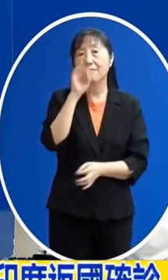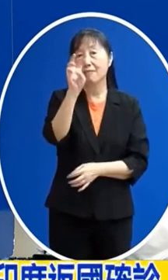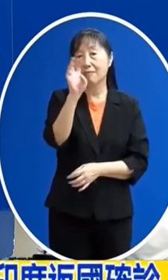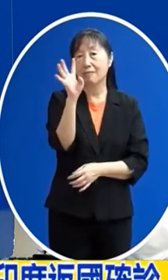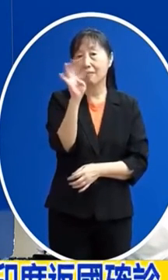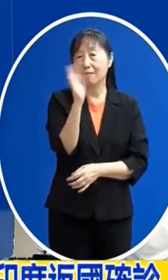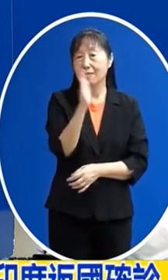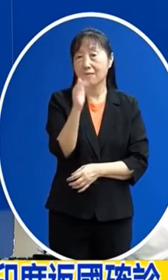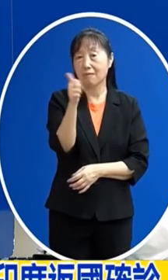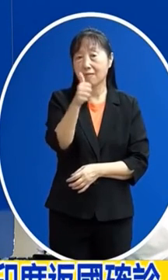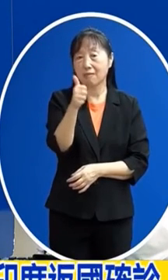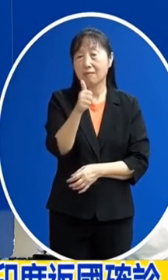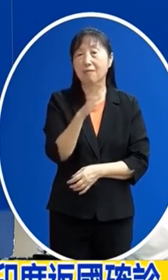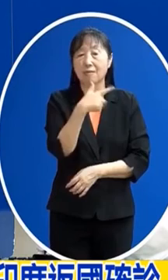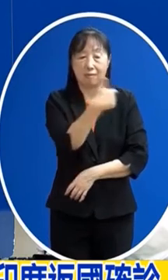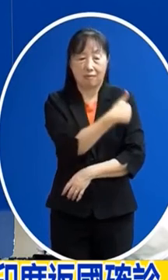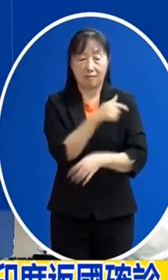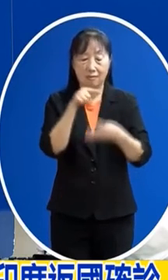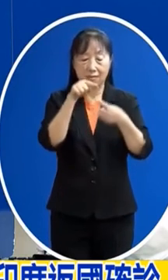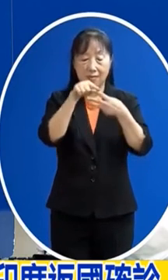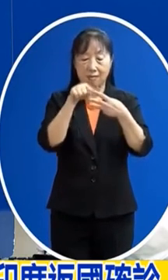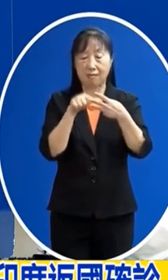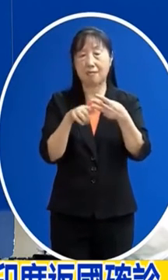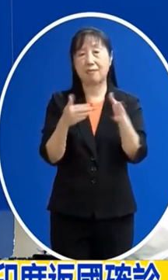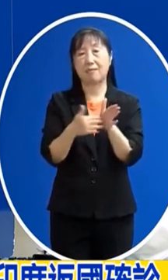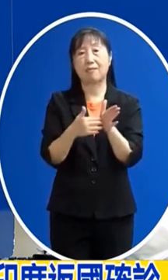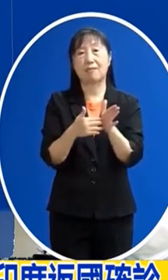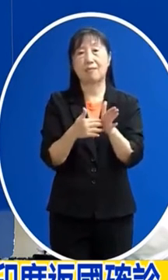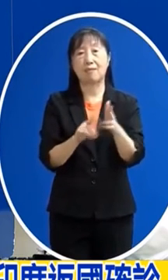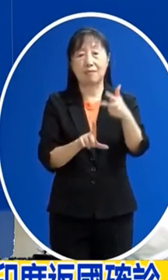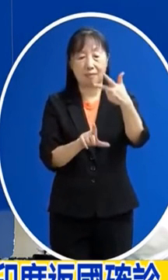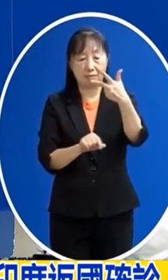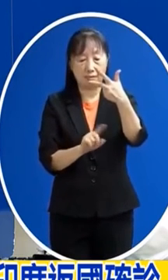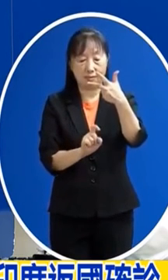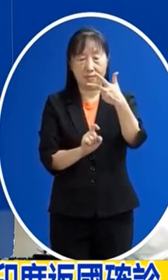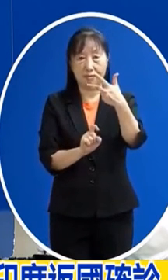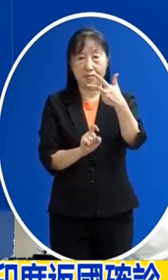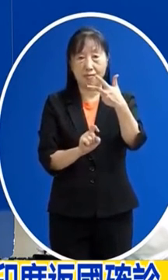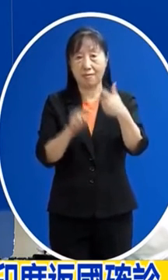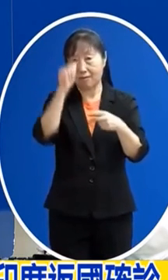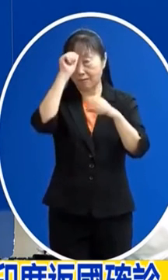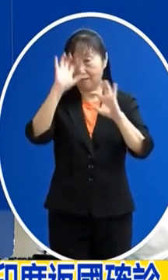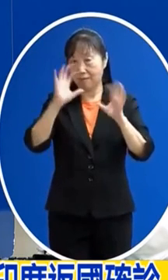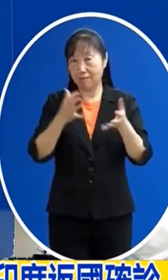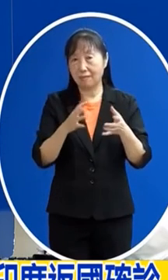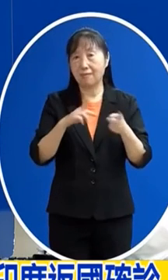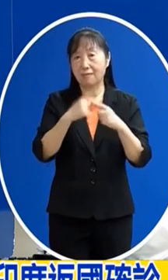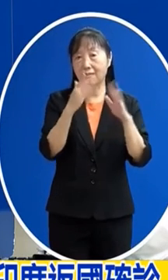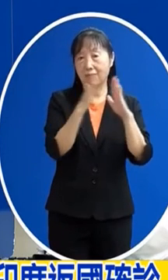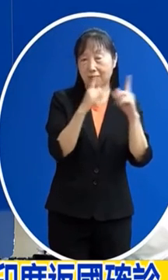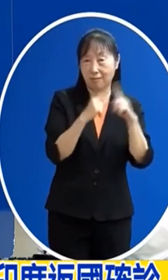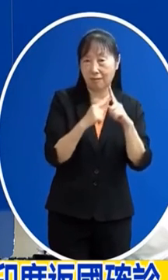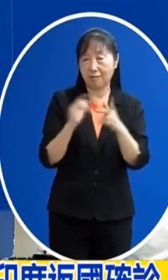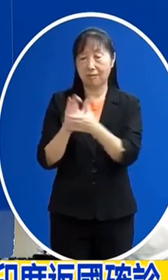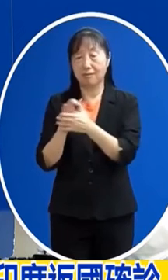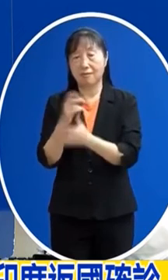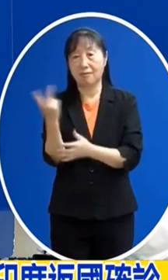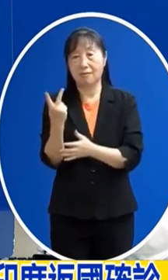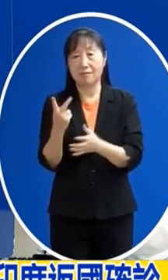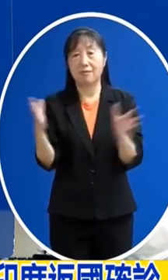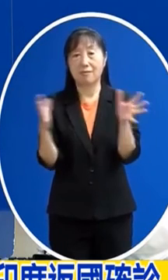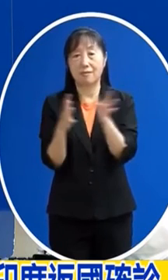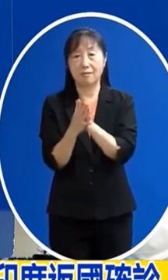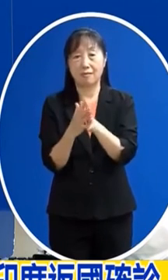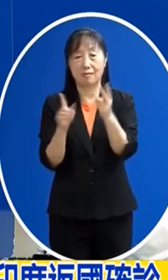籍男性哦，有接种过3剂的疫苗。那在7月10号的时候呢，从印度跟他的一位家人以及一位朋友一